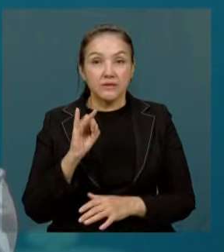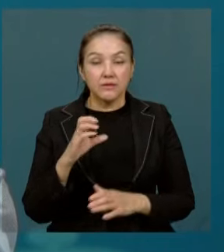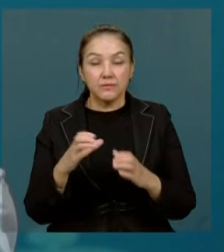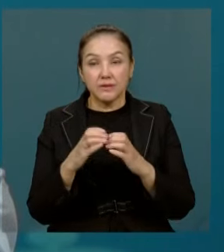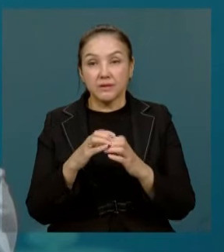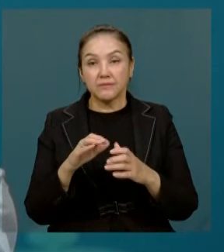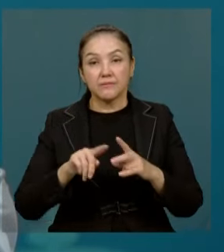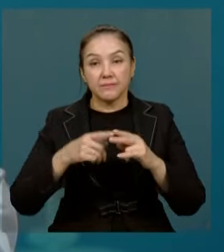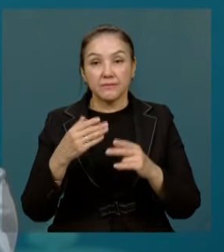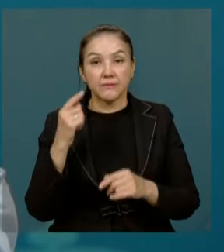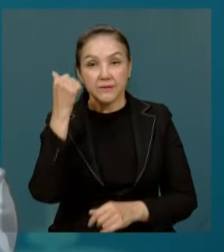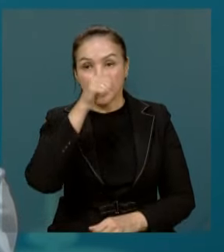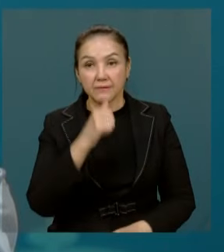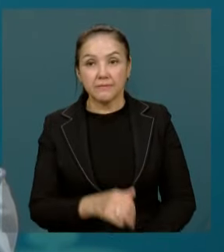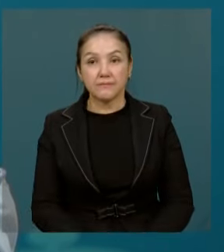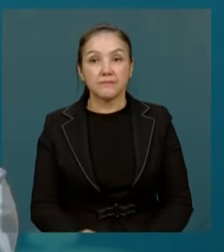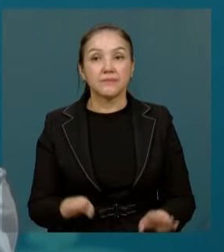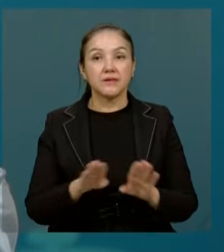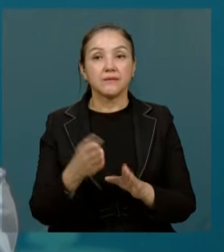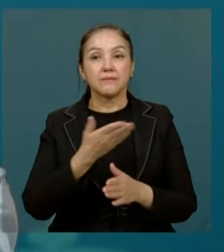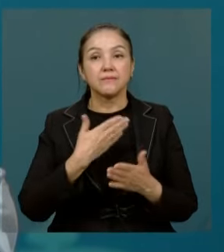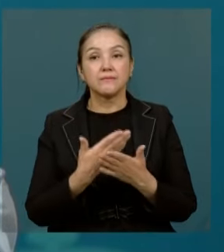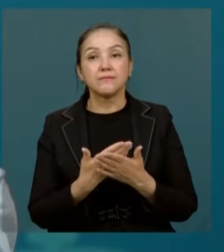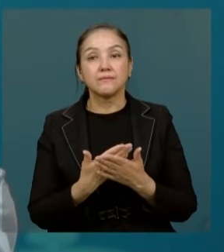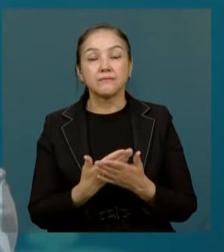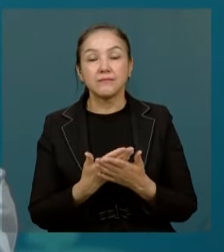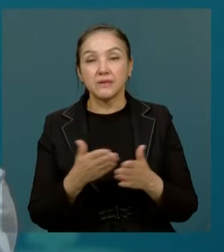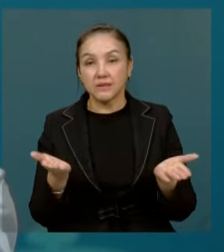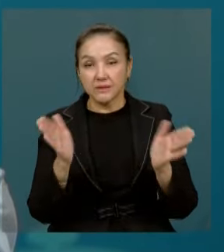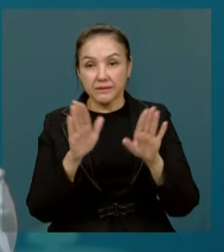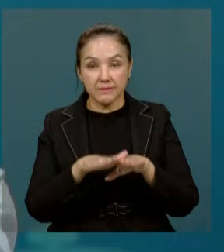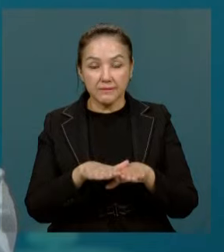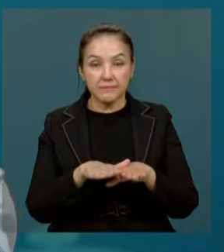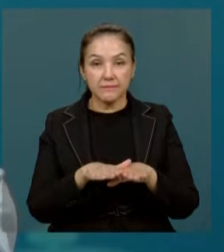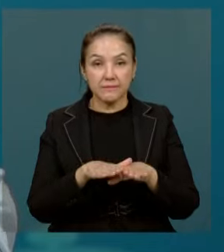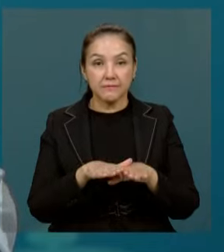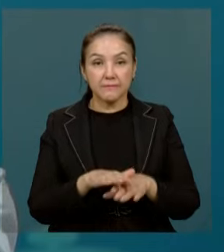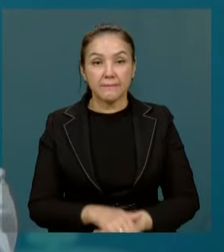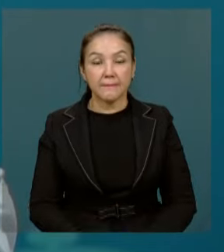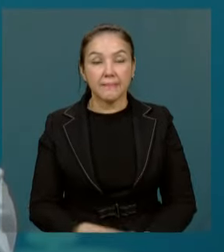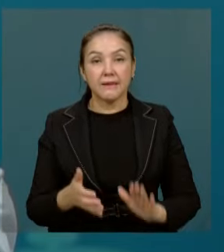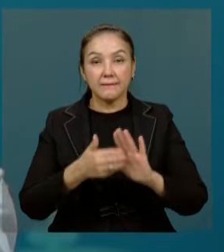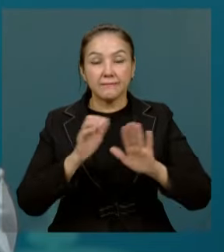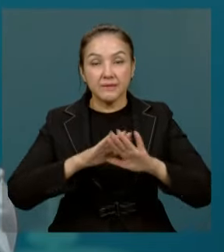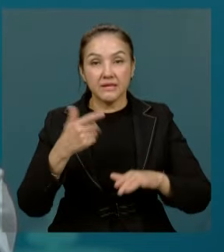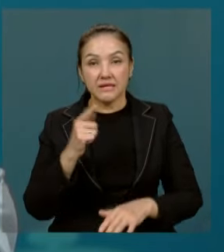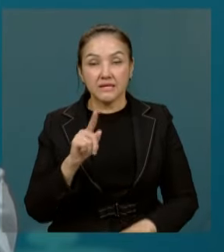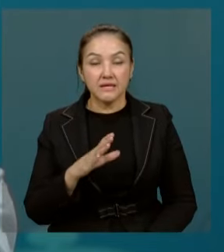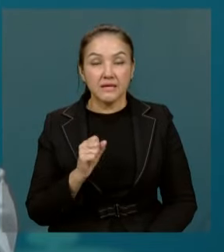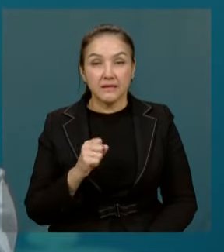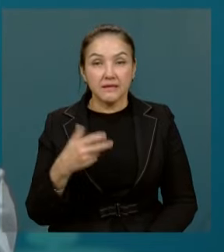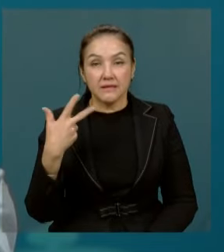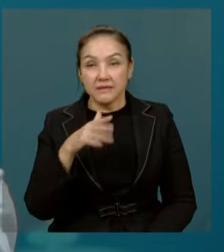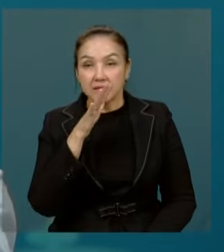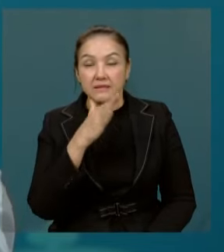куче метро в час тем самым мы закроем дефицит газа на 30